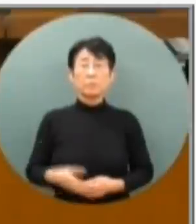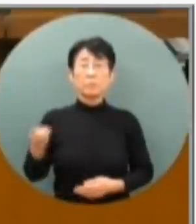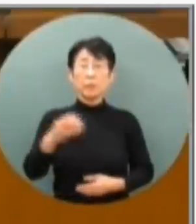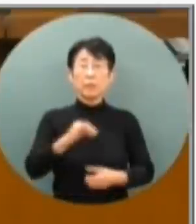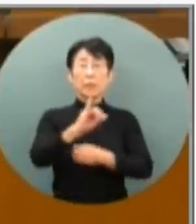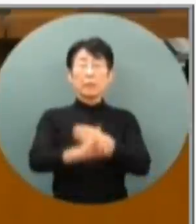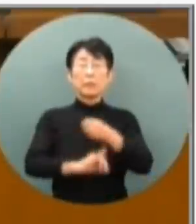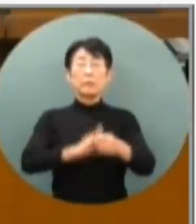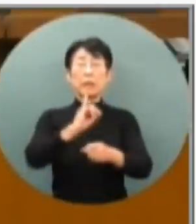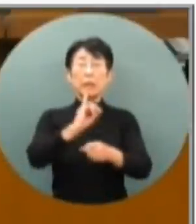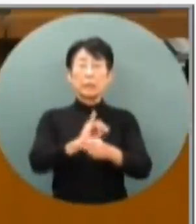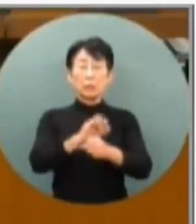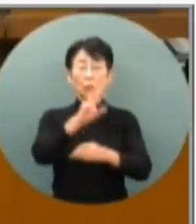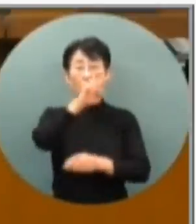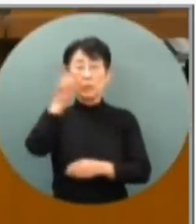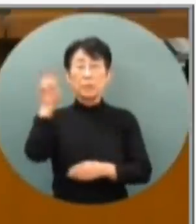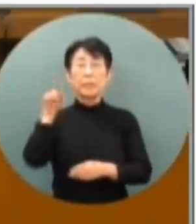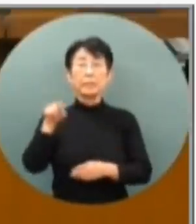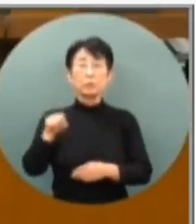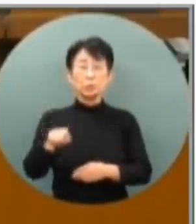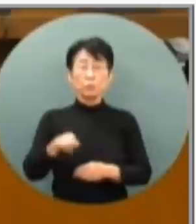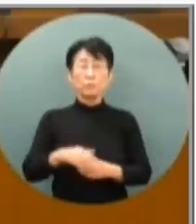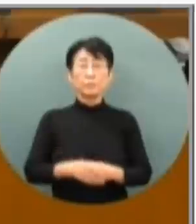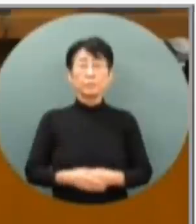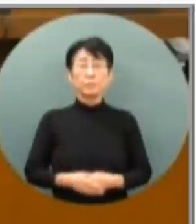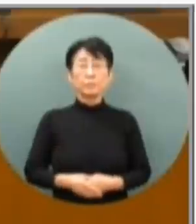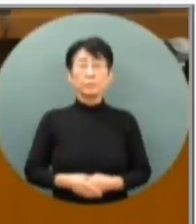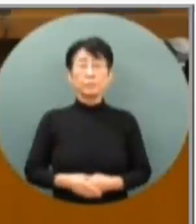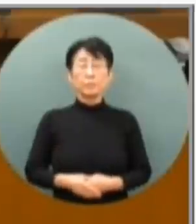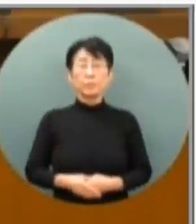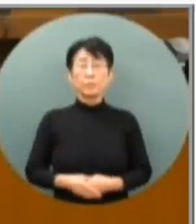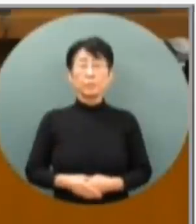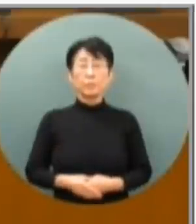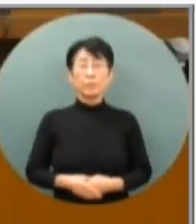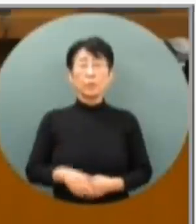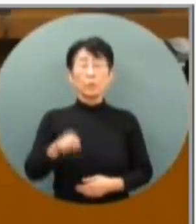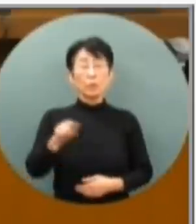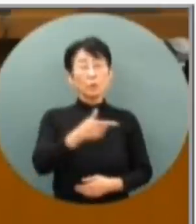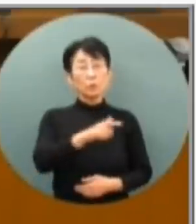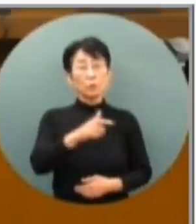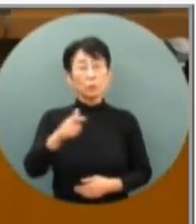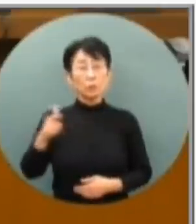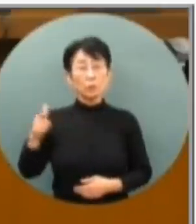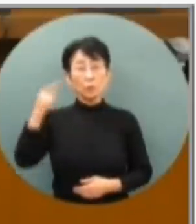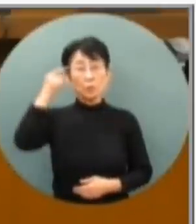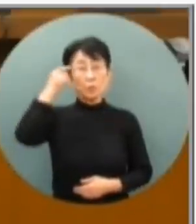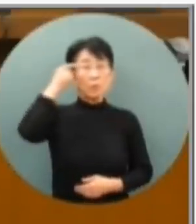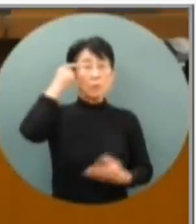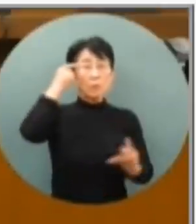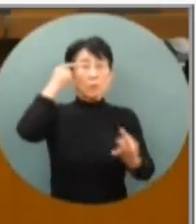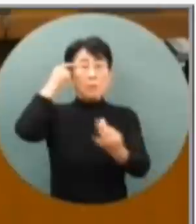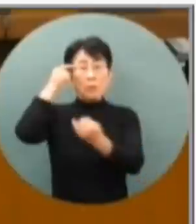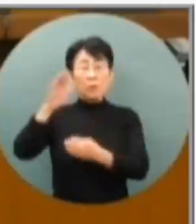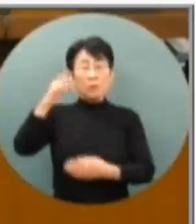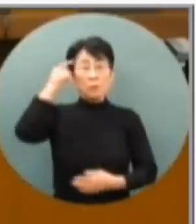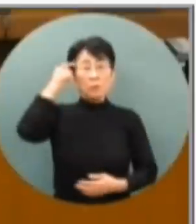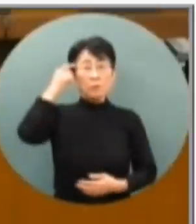のモニタリングでありますけども、これ多分皆様もいろいろお気づきのこといろいろあると思うんですが、当然